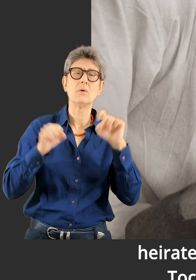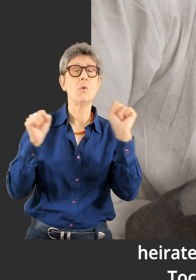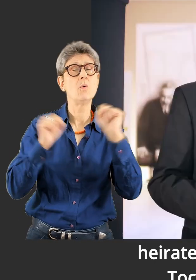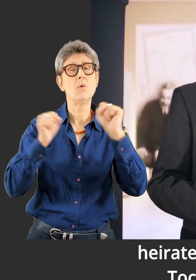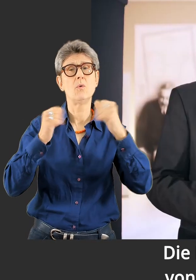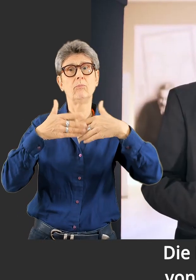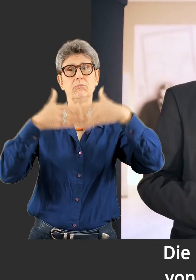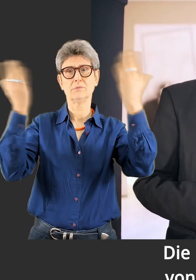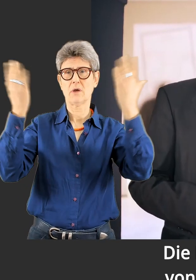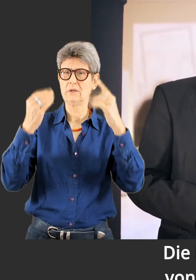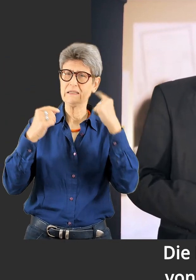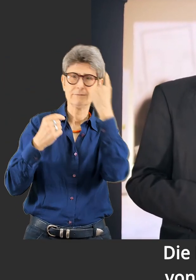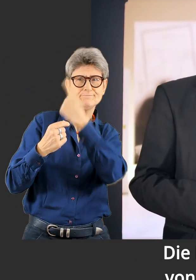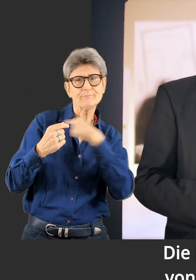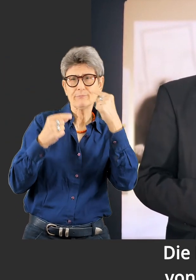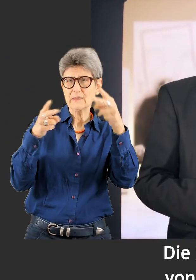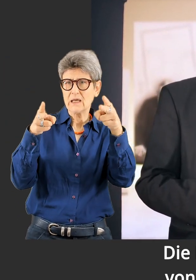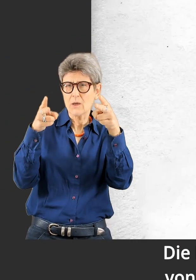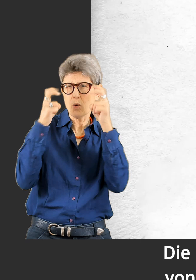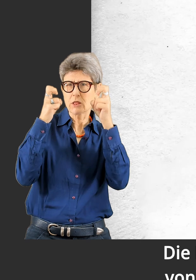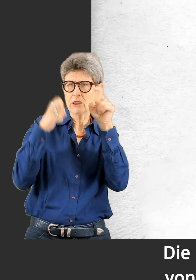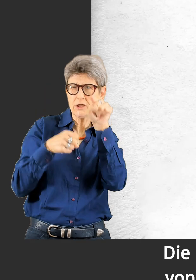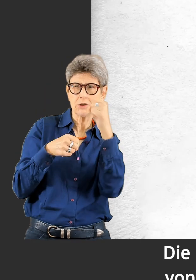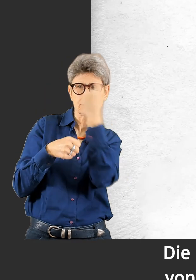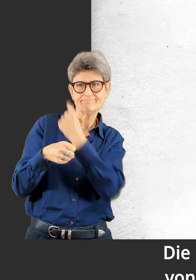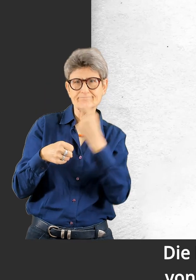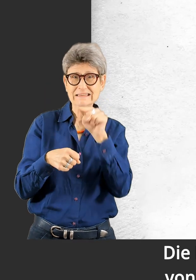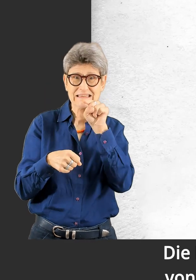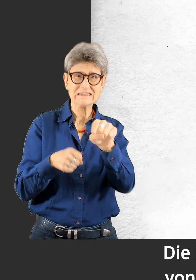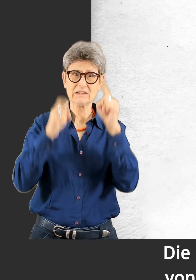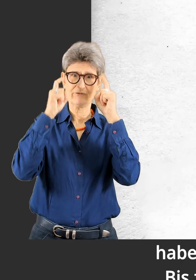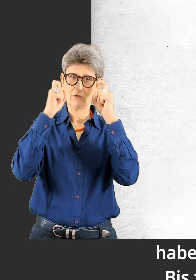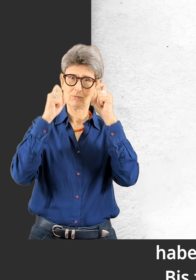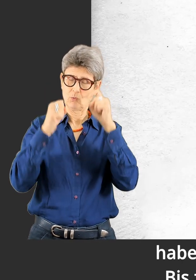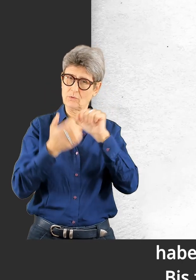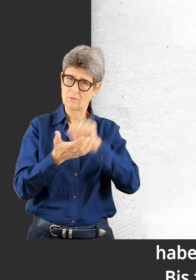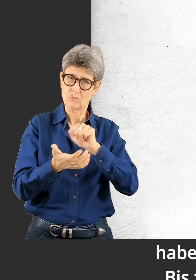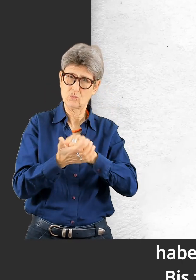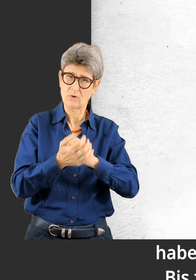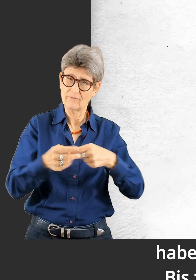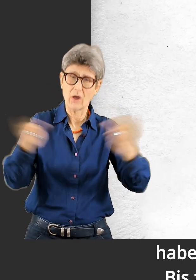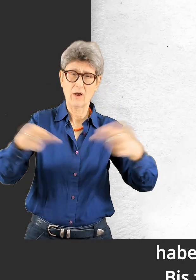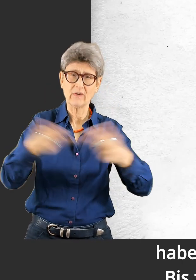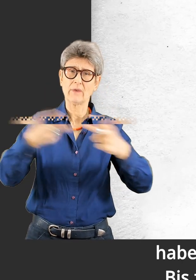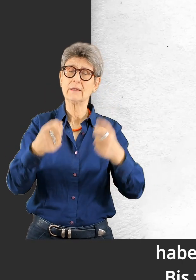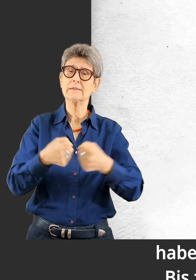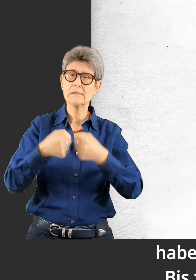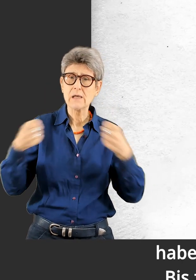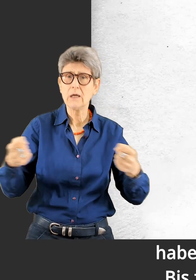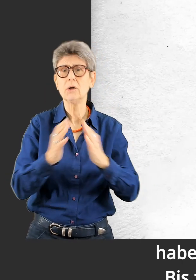Sophie. Die Porträts, die Max Halberstadt von seinem Schwiegervater schuf, haben heute ikonischen